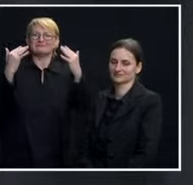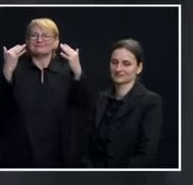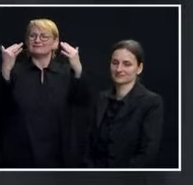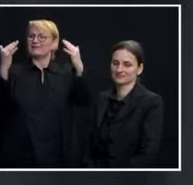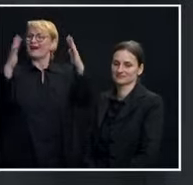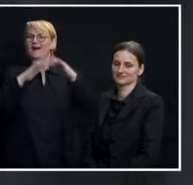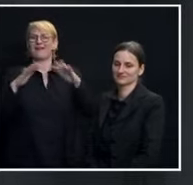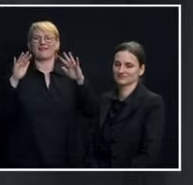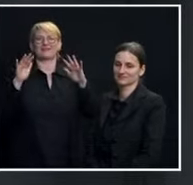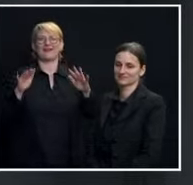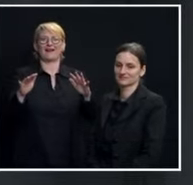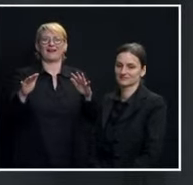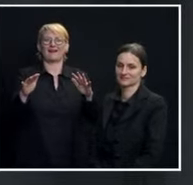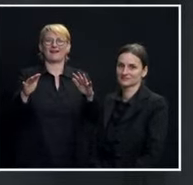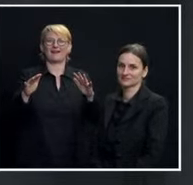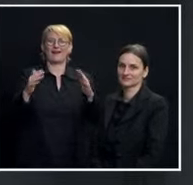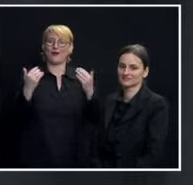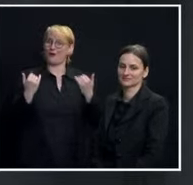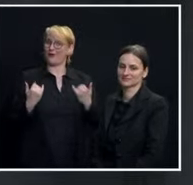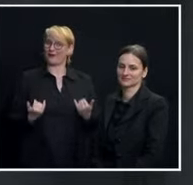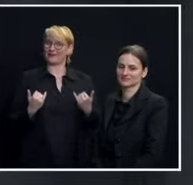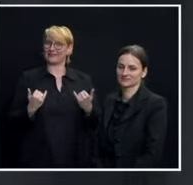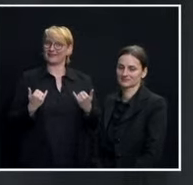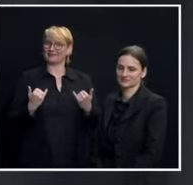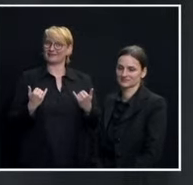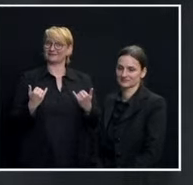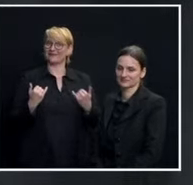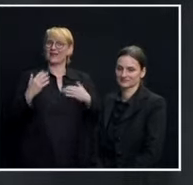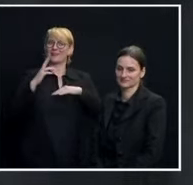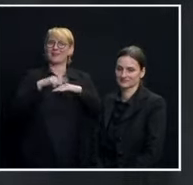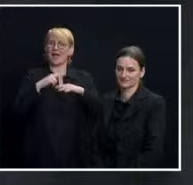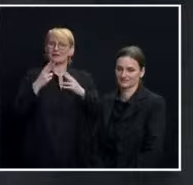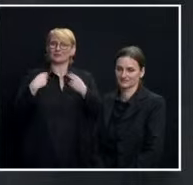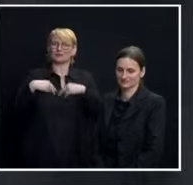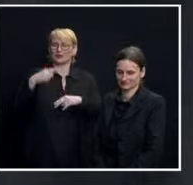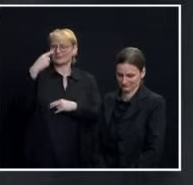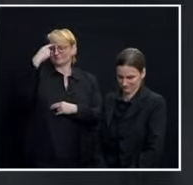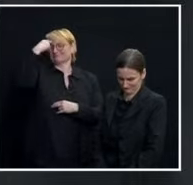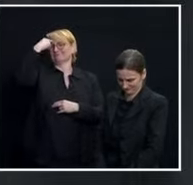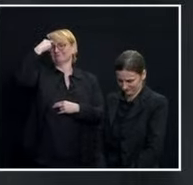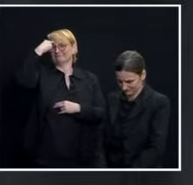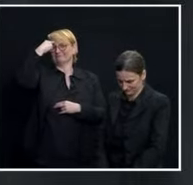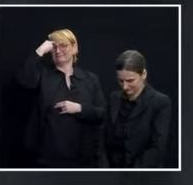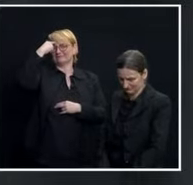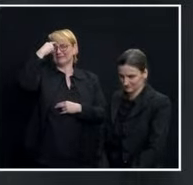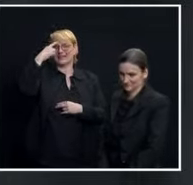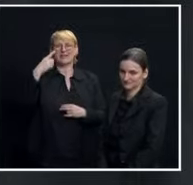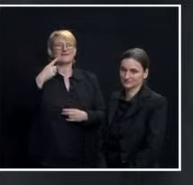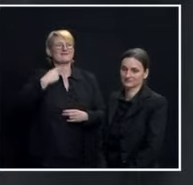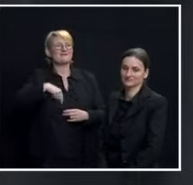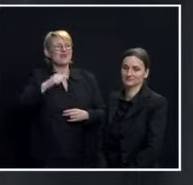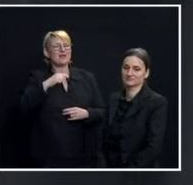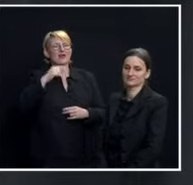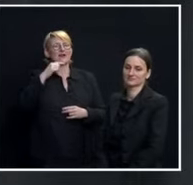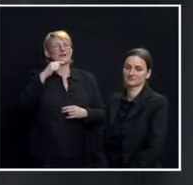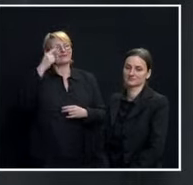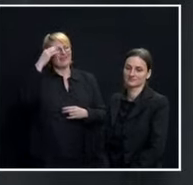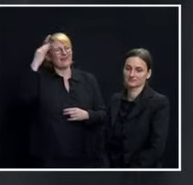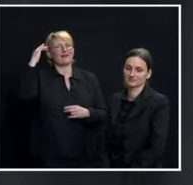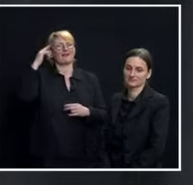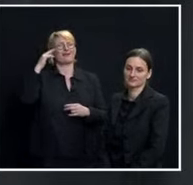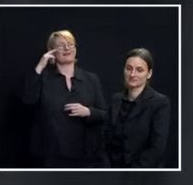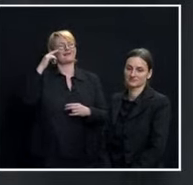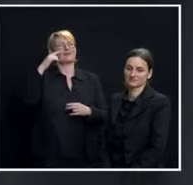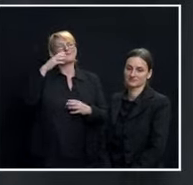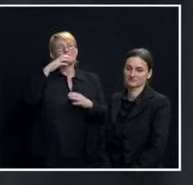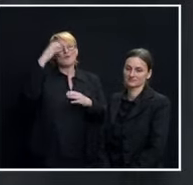da sind. Heute bei Die Rückkehr der Namen. Wir erinnern an Münchner und Münchnerinnen. München zeigt